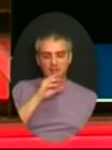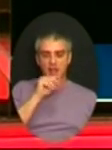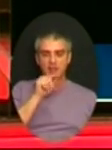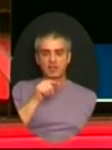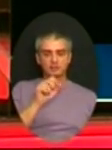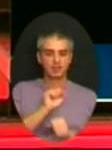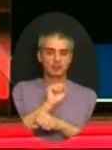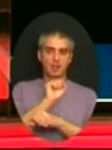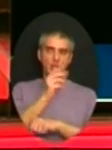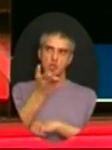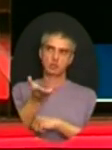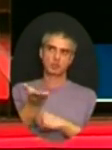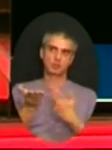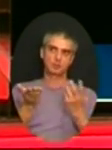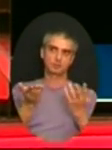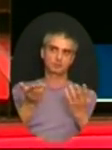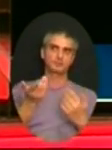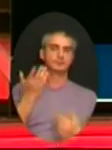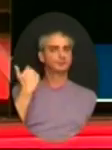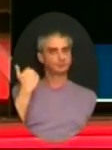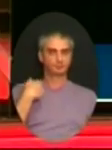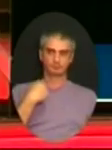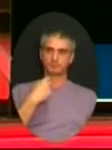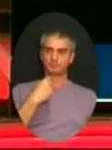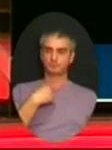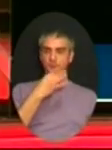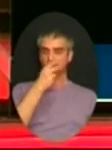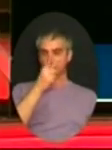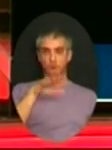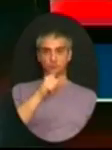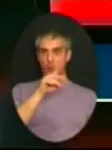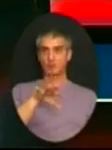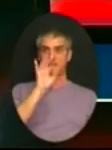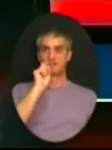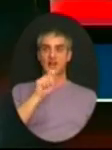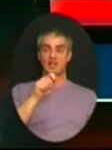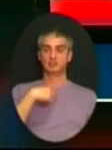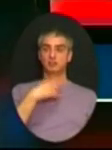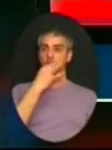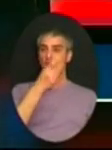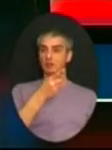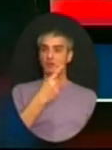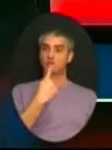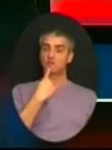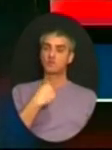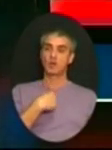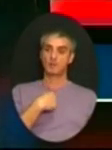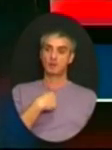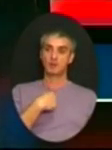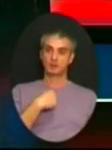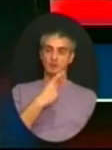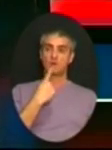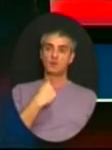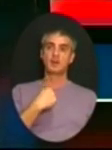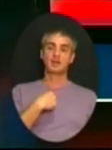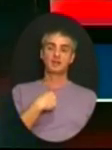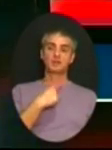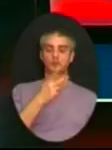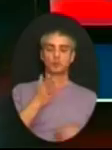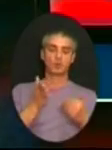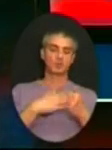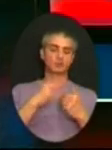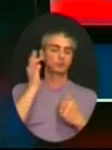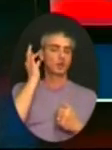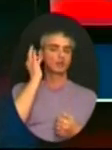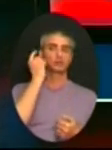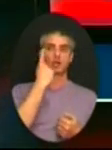להתייחס לטענות האלו. אגב, אני שאלתי אותו כשהוא נבחר לכנסת, כשהוא נבחר לכנסת, ומה שהוא אמר לי, הוא אמר לי שהוא נשוי